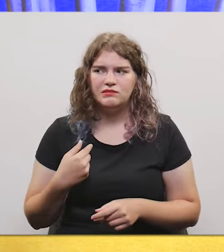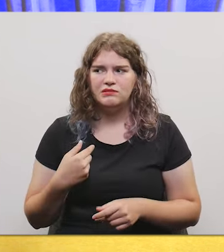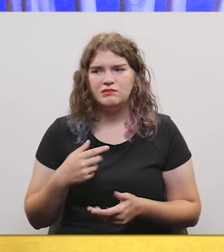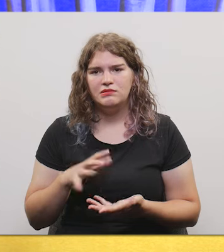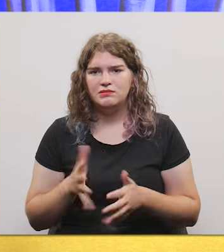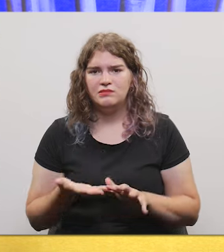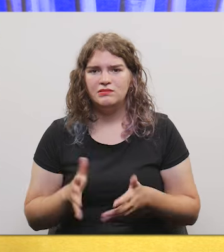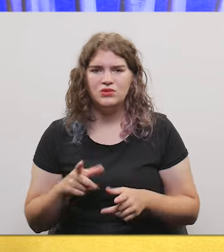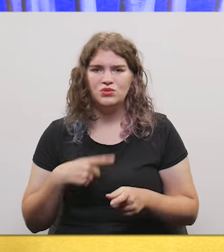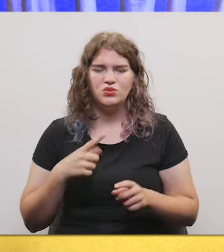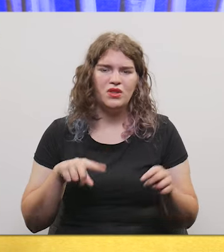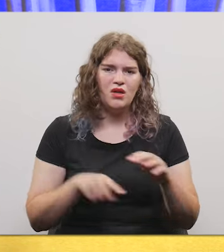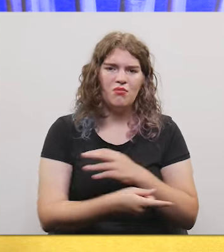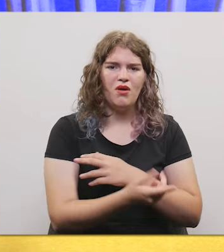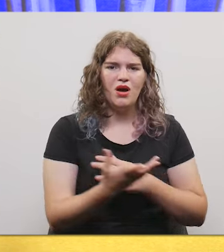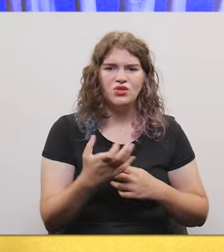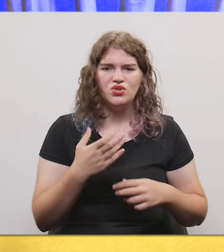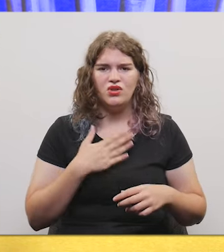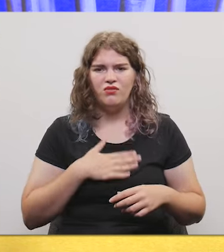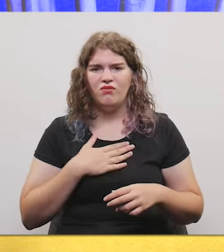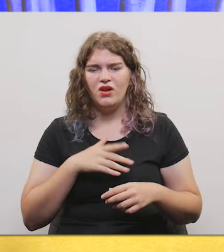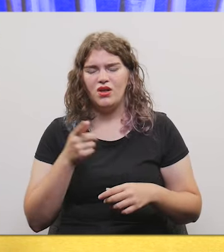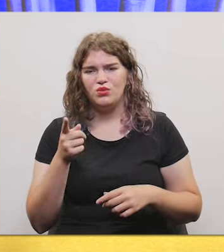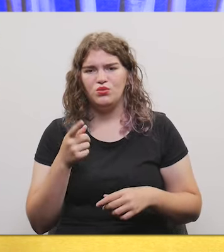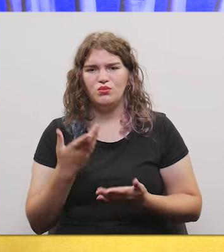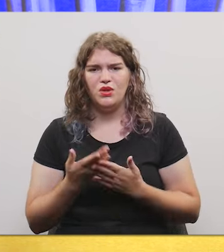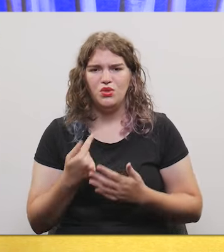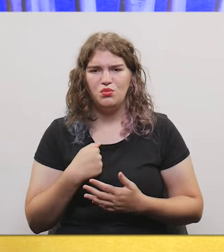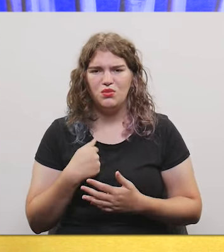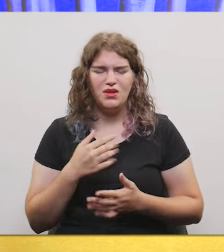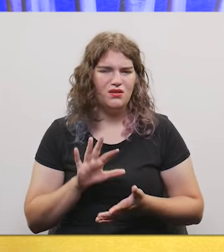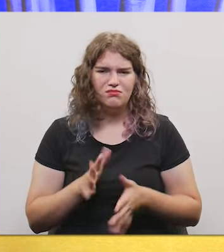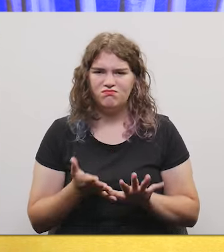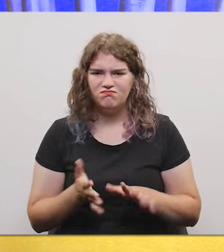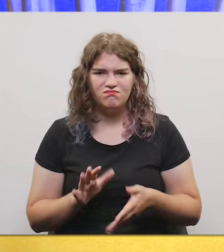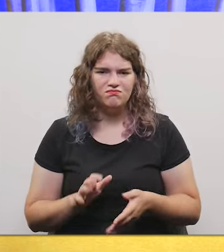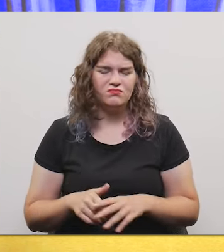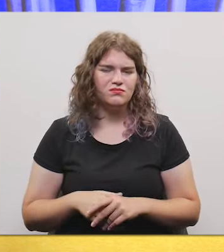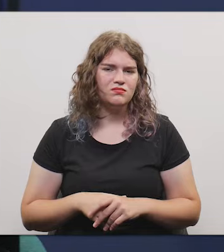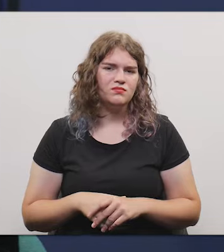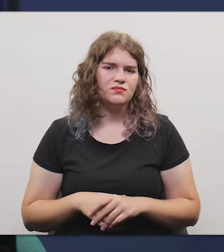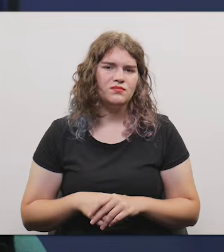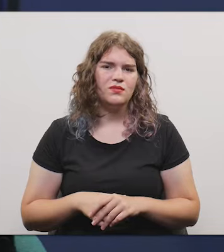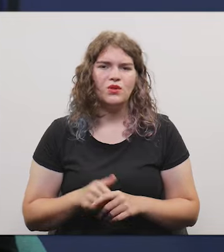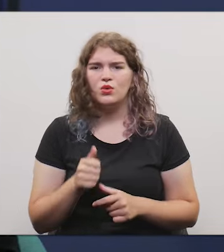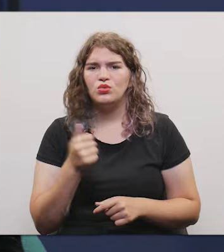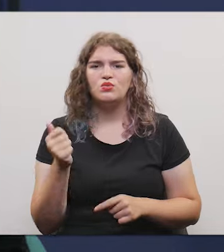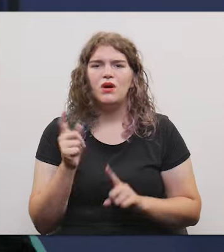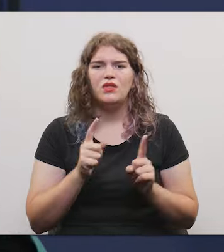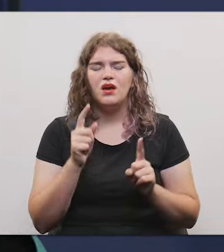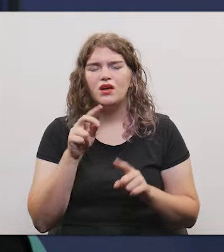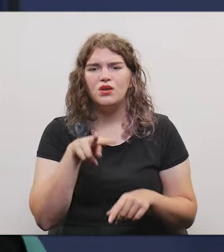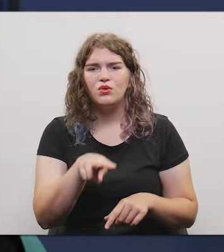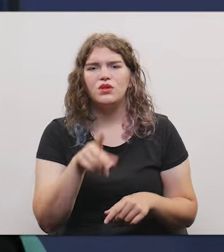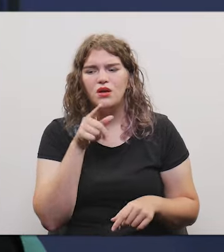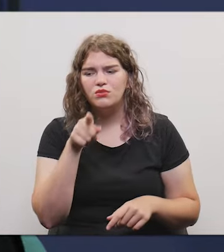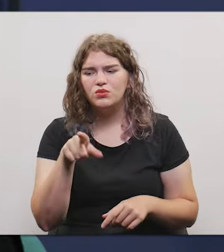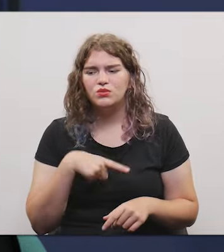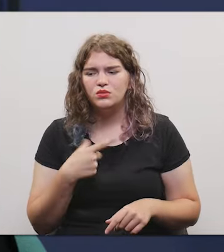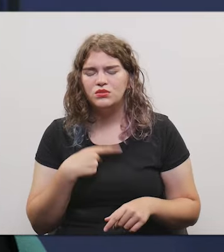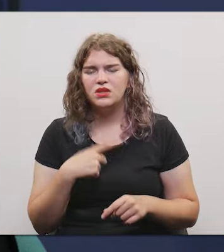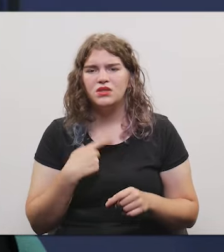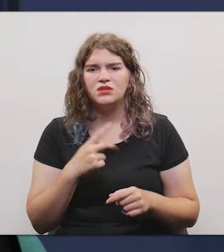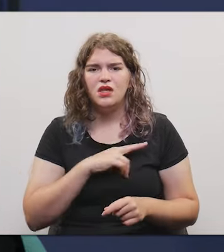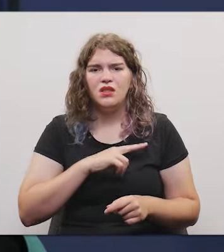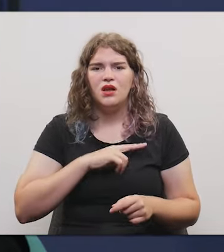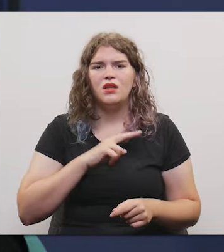că, Doamne, sunt departe de ce aștepți Tu de la mine. Știi, doar dacă ne uităm acolo